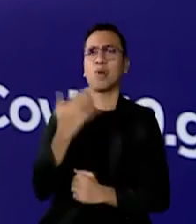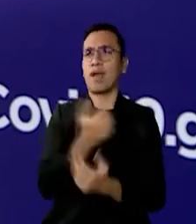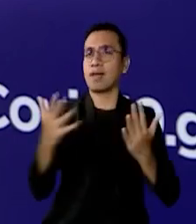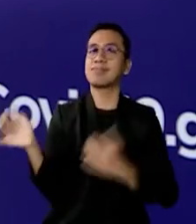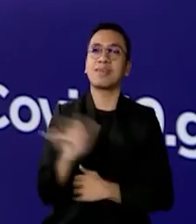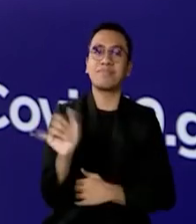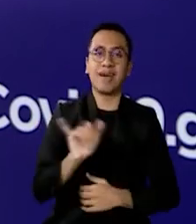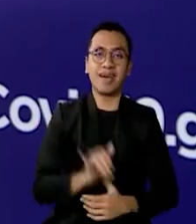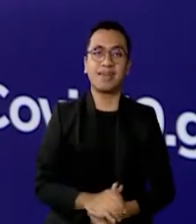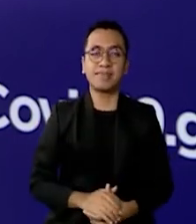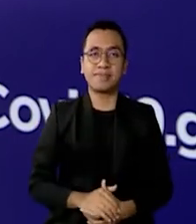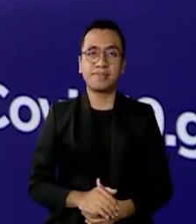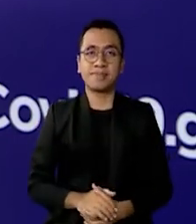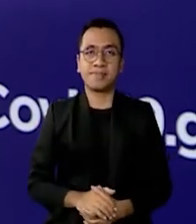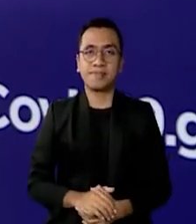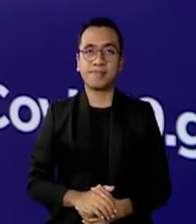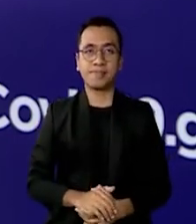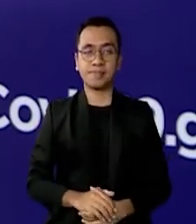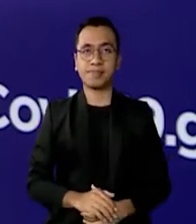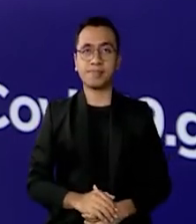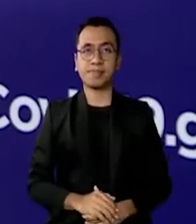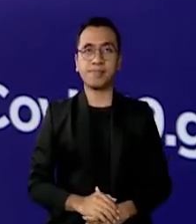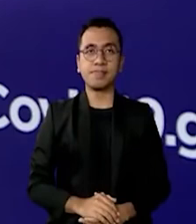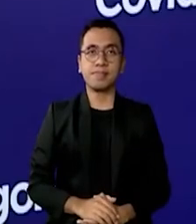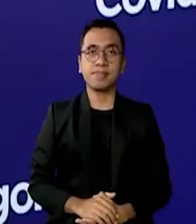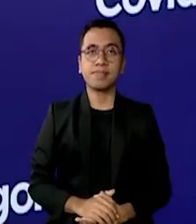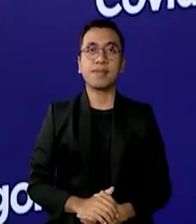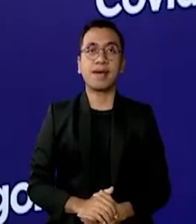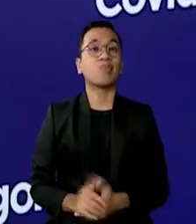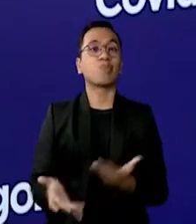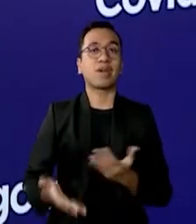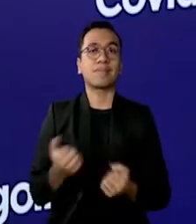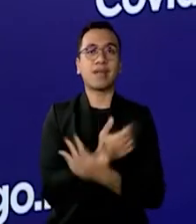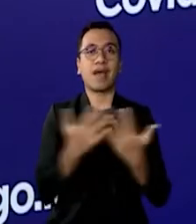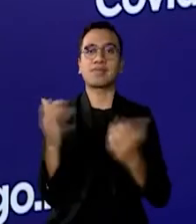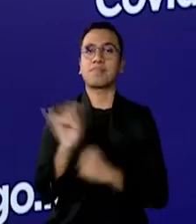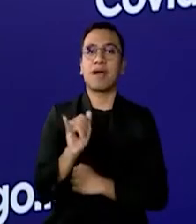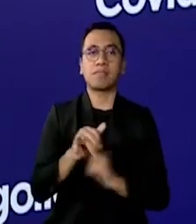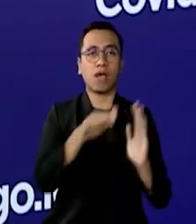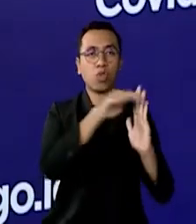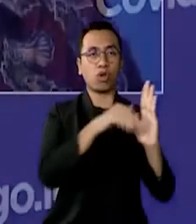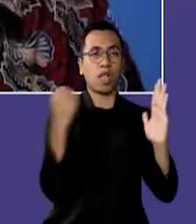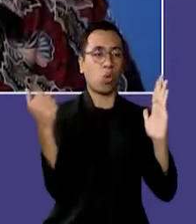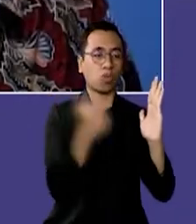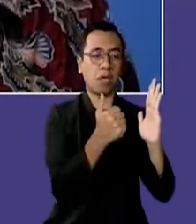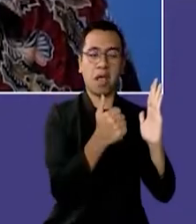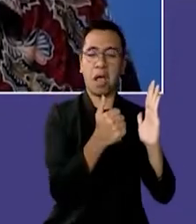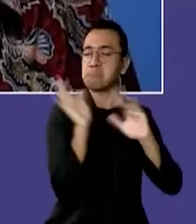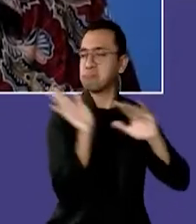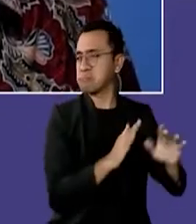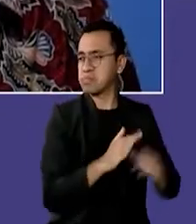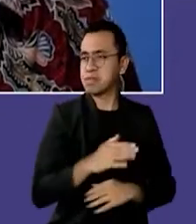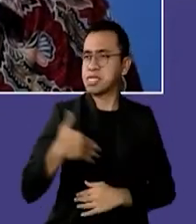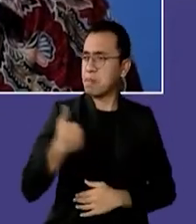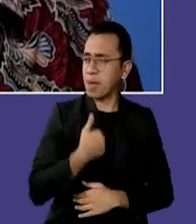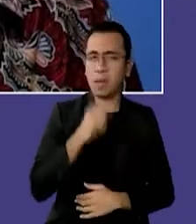fathurrohim ikan berhubungan dengan pandemic fatik nih kita mungkin masyarakat sudah mulai lelah melakukan protokol kesehatan tapi pendekatan Seperti apa